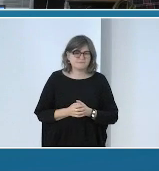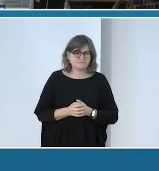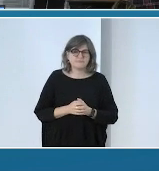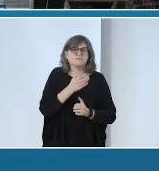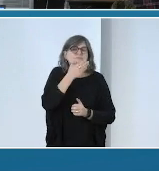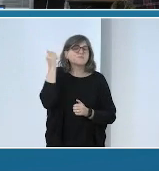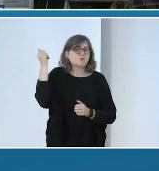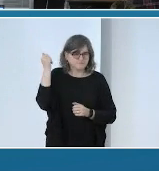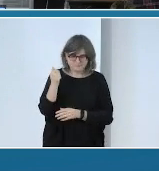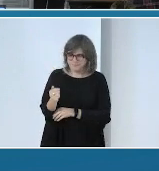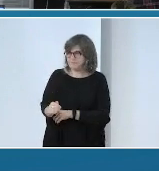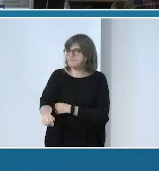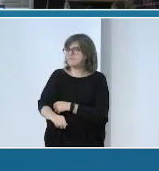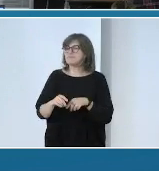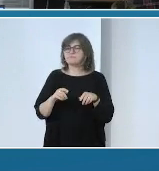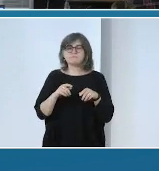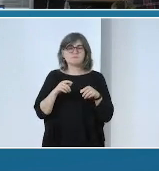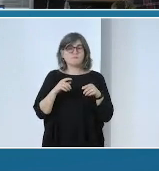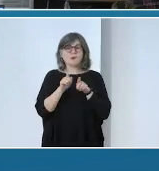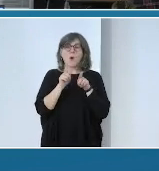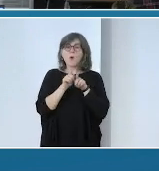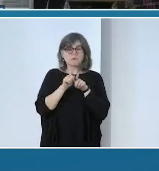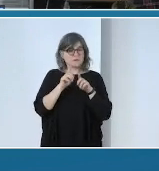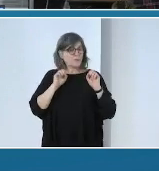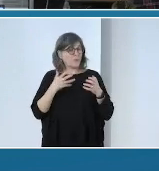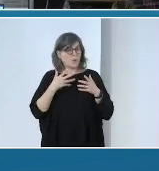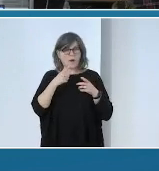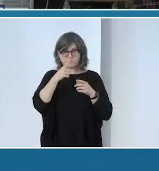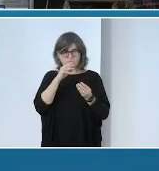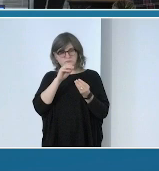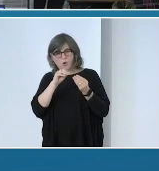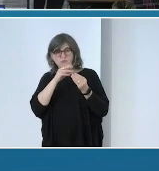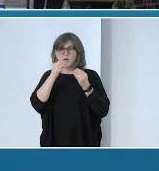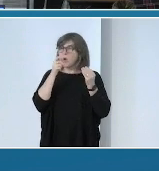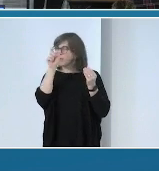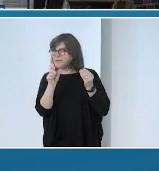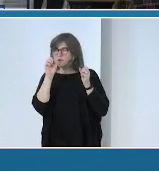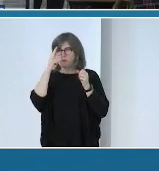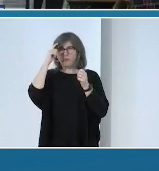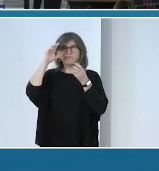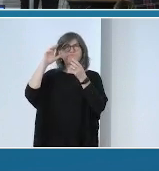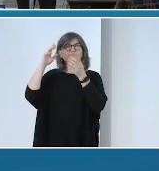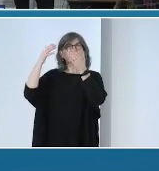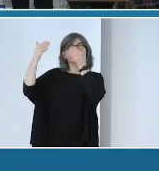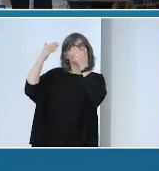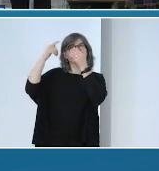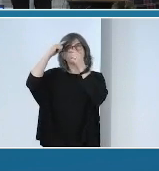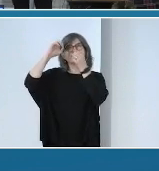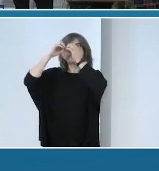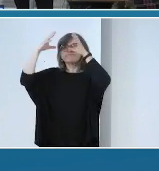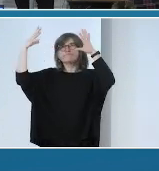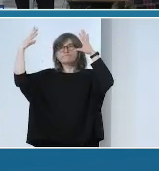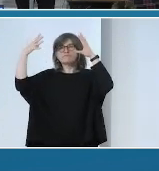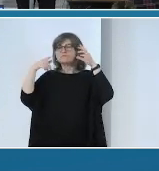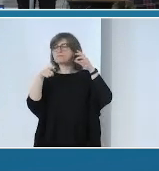Nous sommes également capables de faire tourner un objet mentalement afin de le comparer à un autre objet. C'est-à-dire que je veux